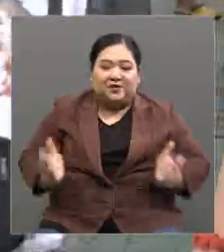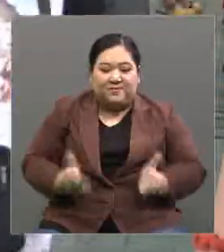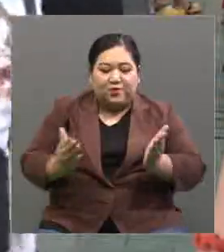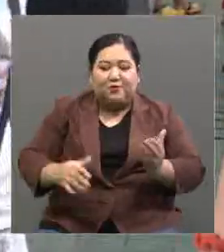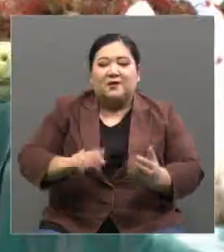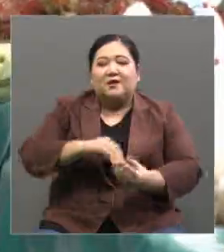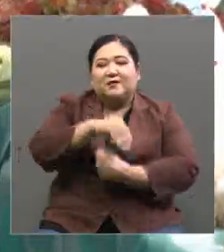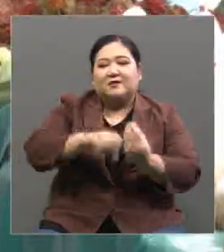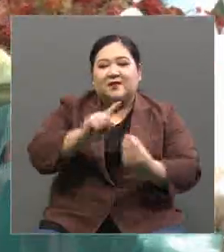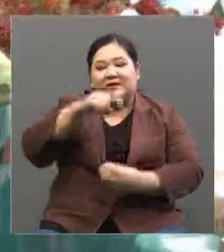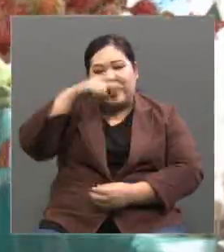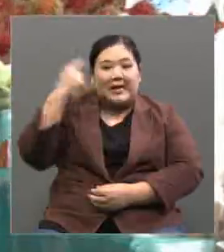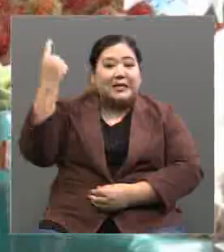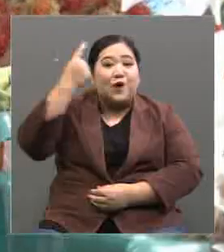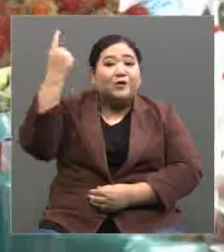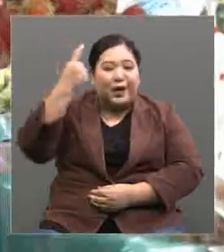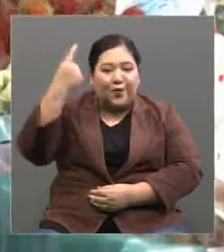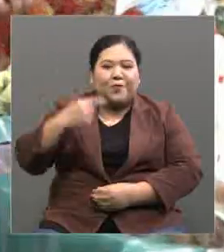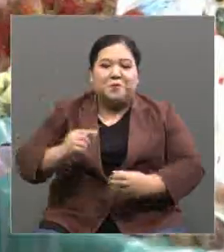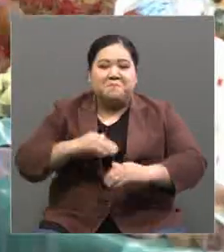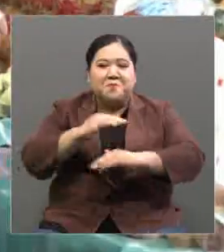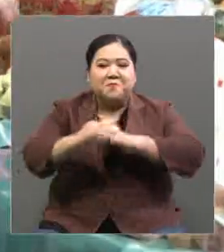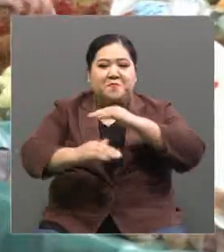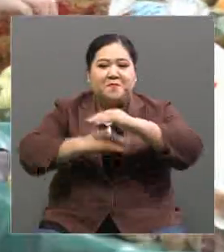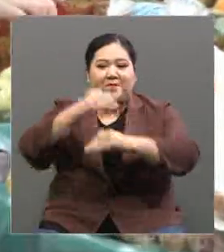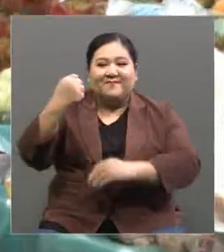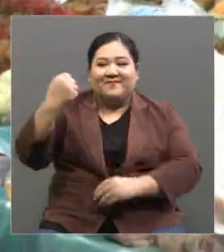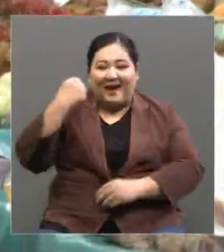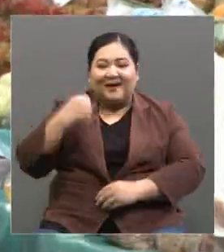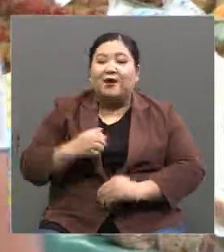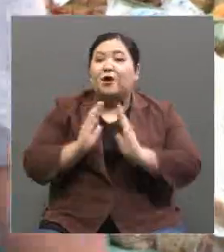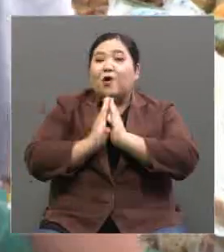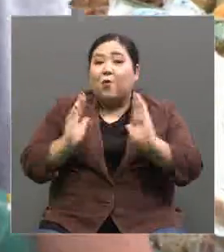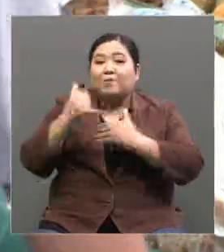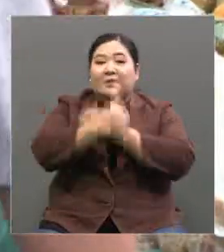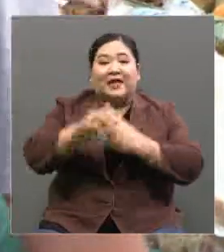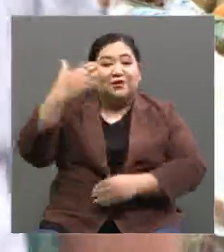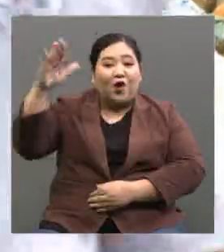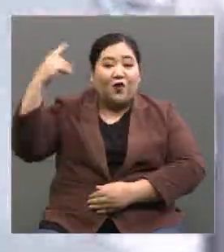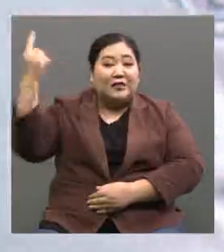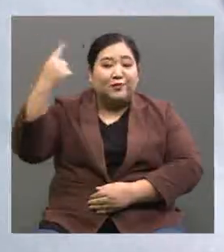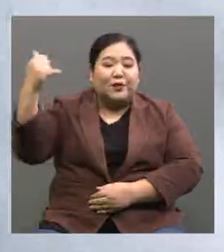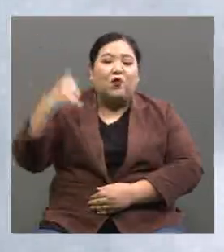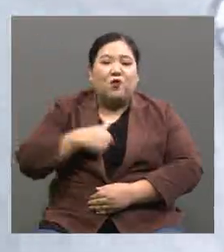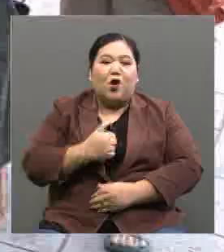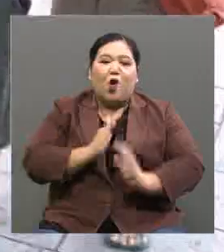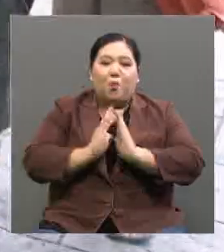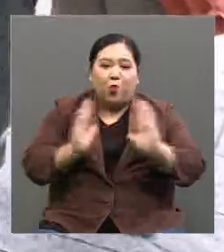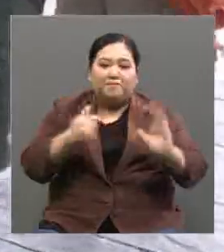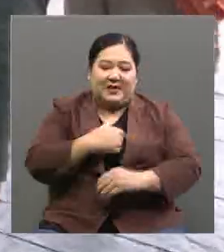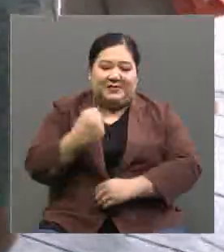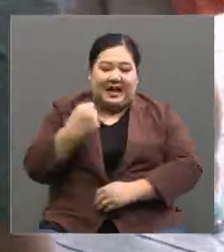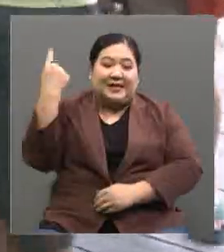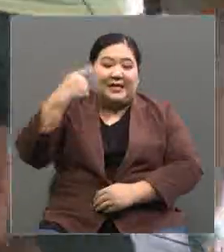ท่องเที่ยวของไทยให้เติบโตอย่างแข็งแกร่งพร้อมทั้งขอบคุณนักท่องเที่ยวที่เชื่อมั่นและชื่นชอบการท่องเที่ยวในประเทศ